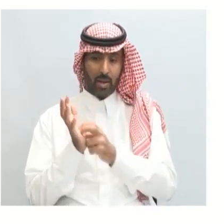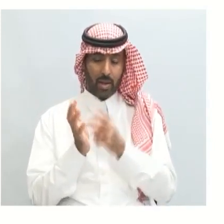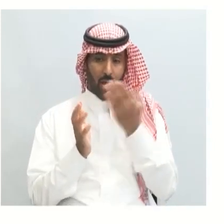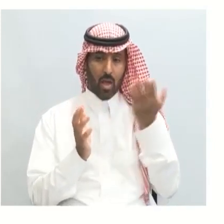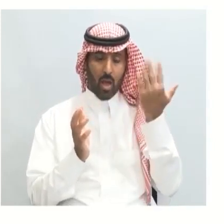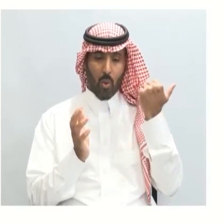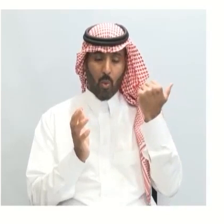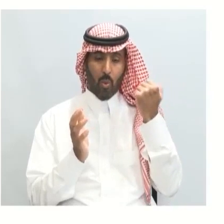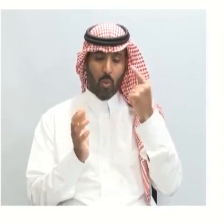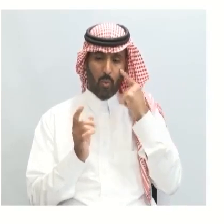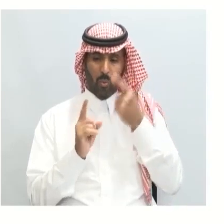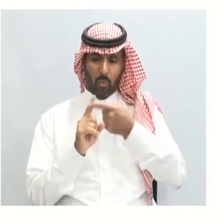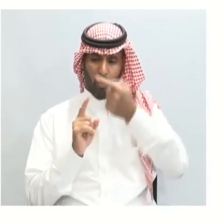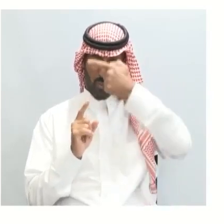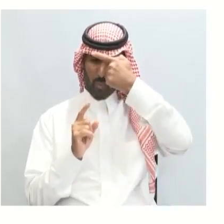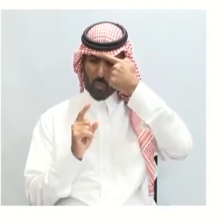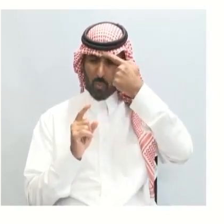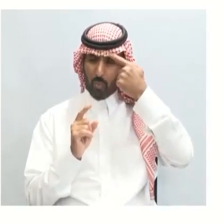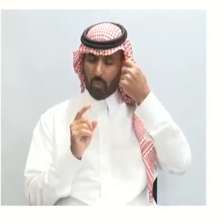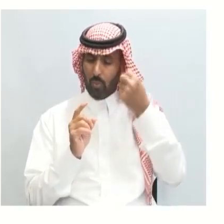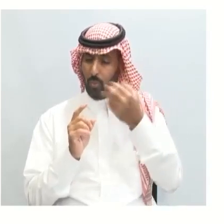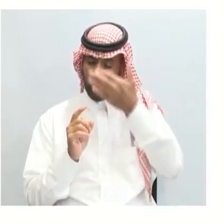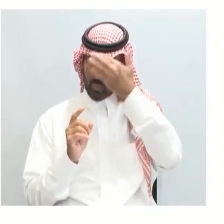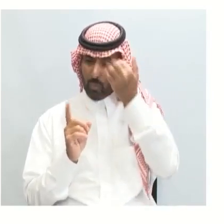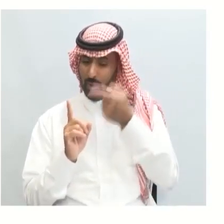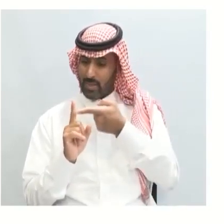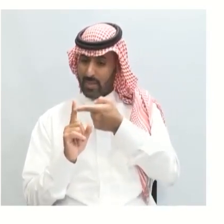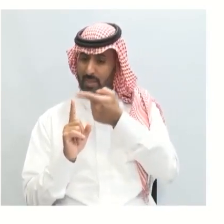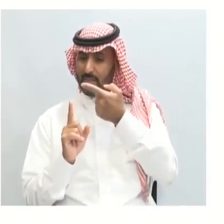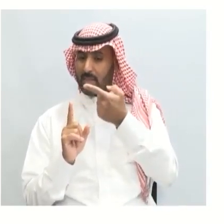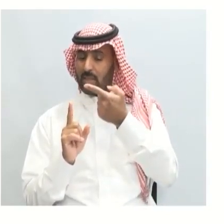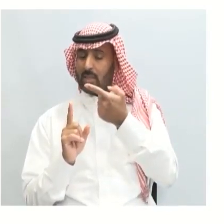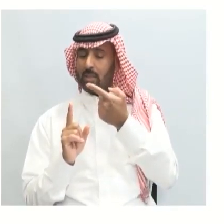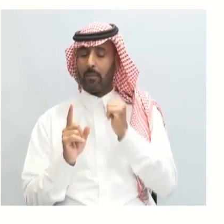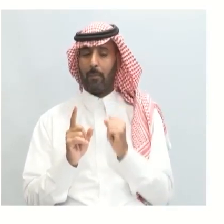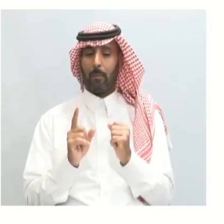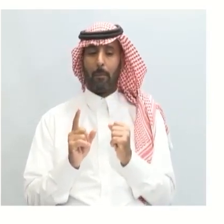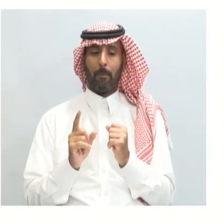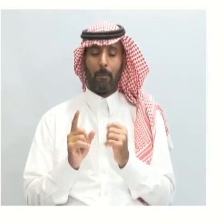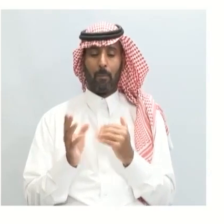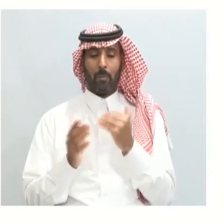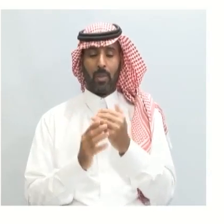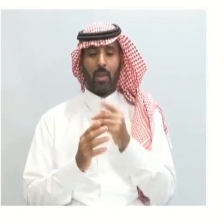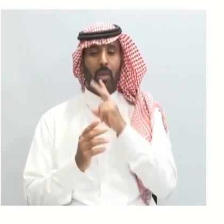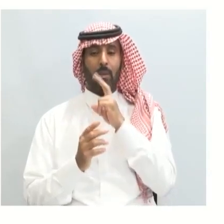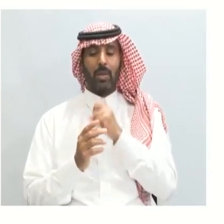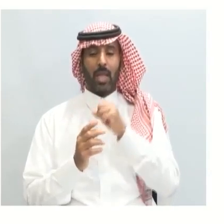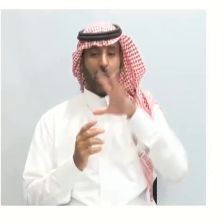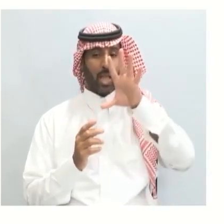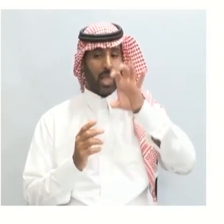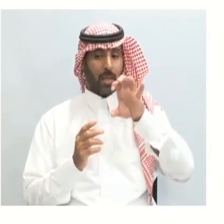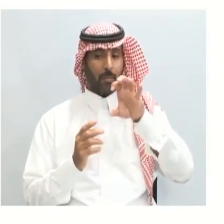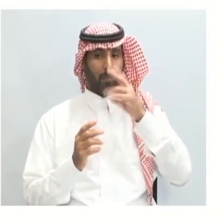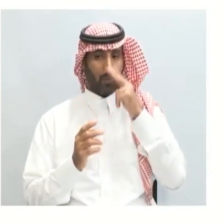كان درجه الحراره هنا تقريبا اللي هو عند 250